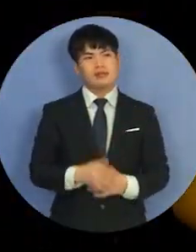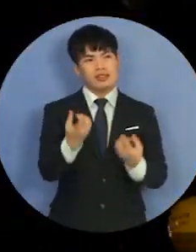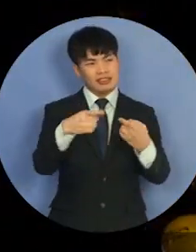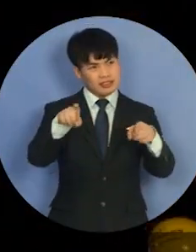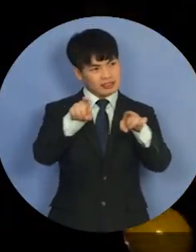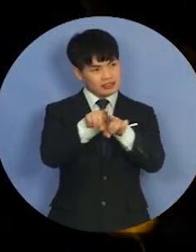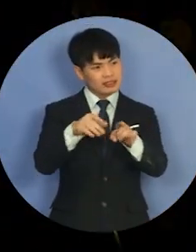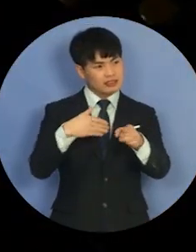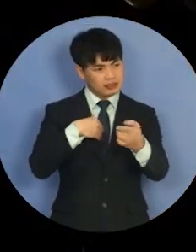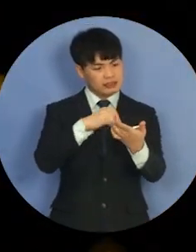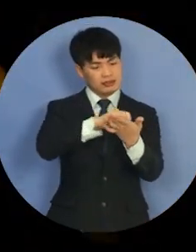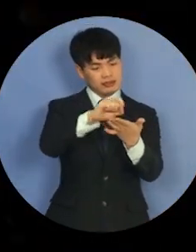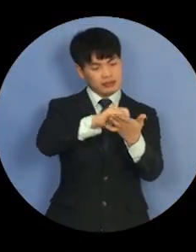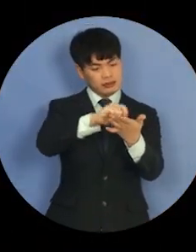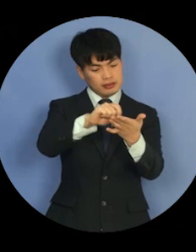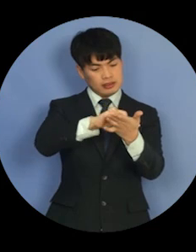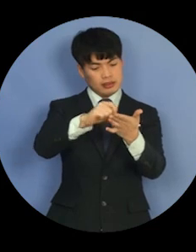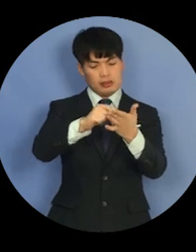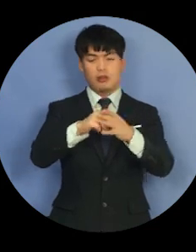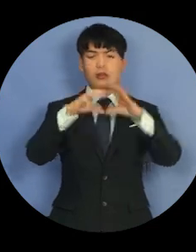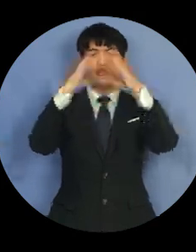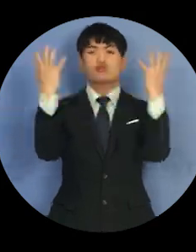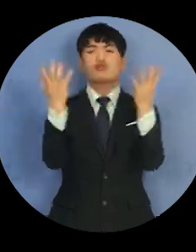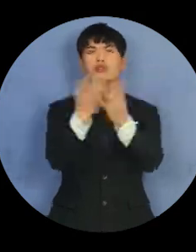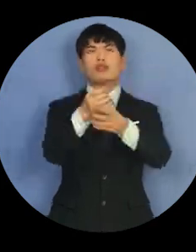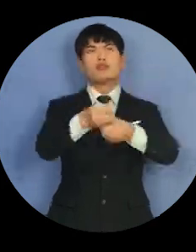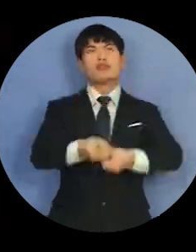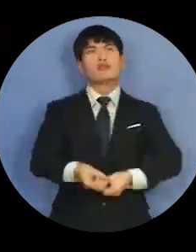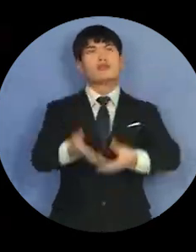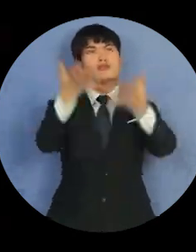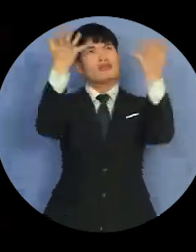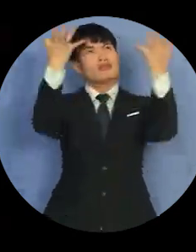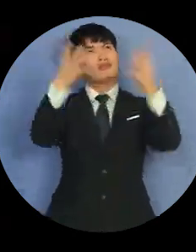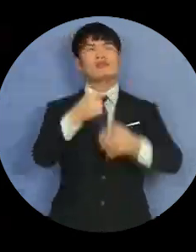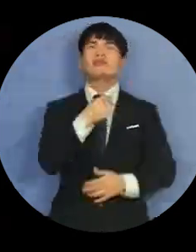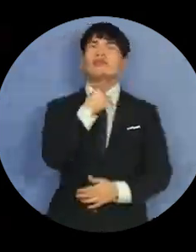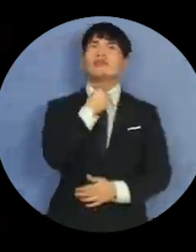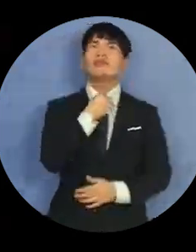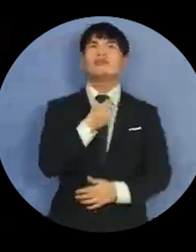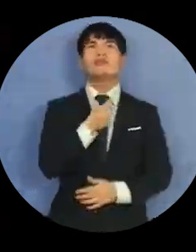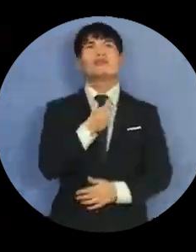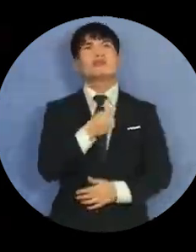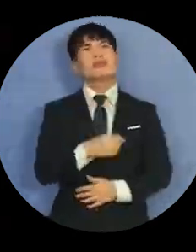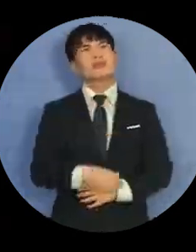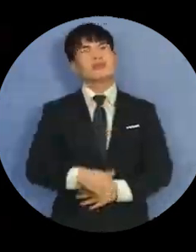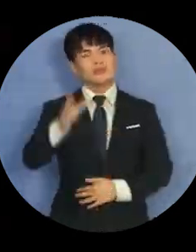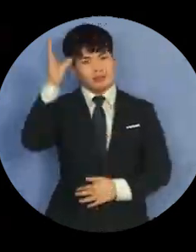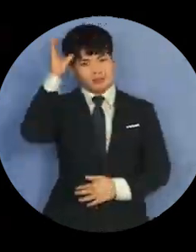각자의 손을 적은 소원 풍선을 날리면서 새해를 맞는 각오와 희망을 새롭게 다졌습니다.